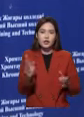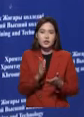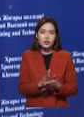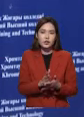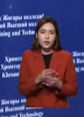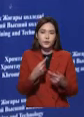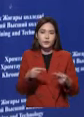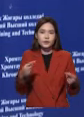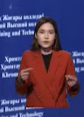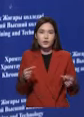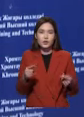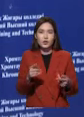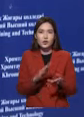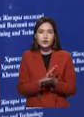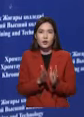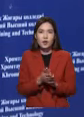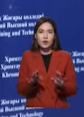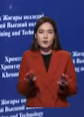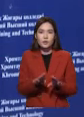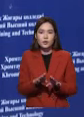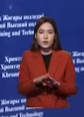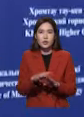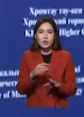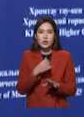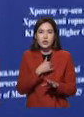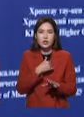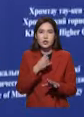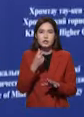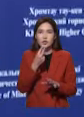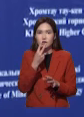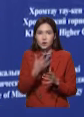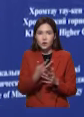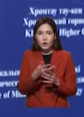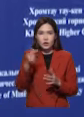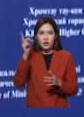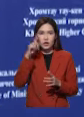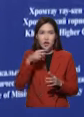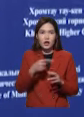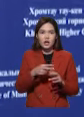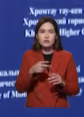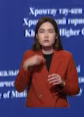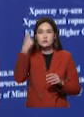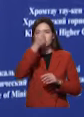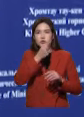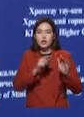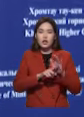шықса, сондай бізге келіп заявление жазады. Өздерінің 2015 жылдан басталған